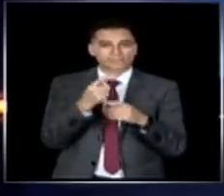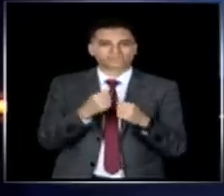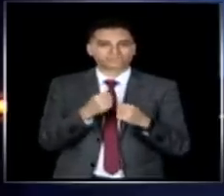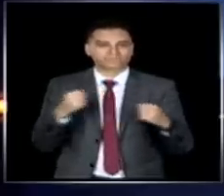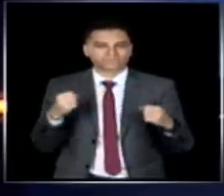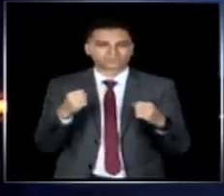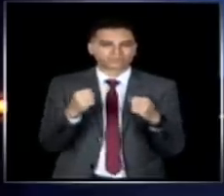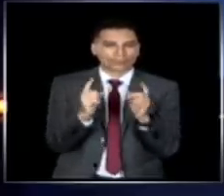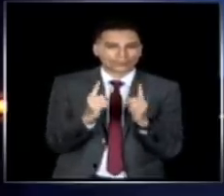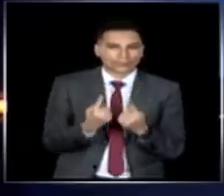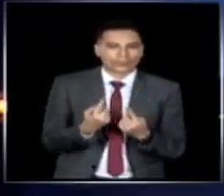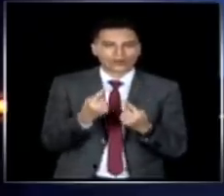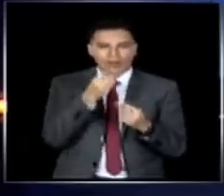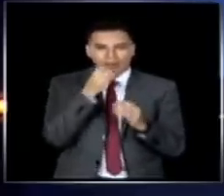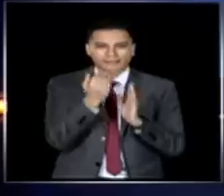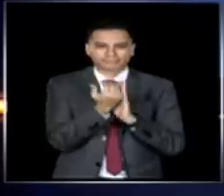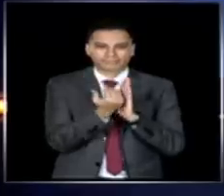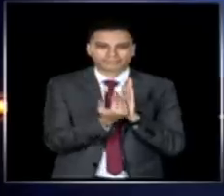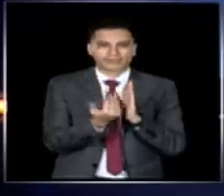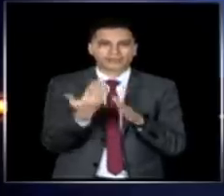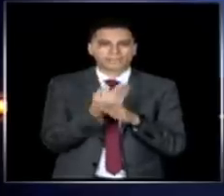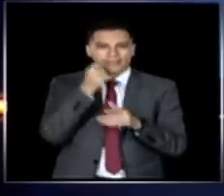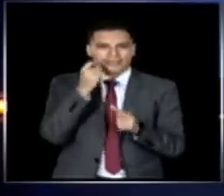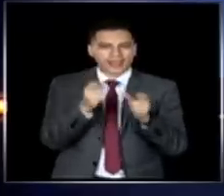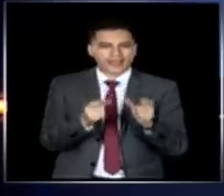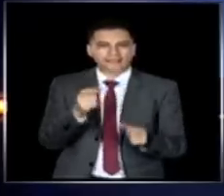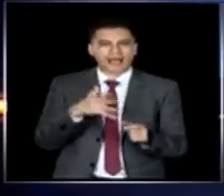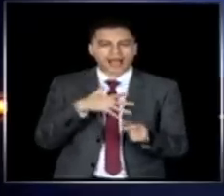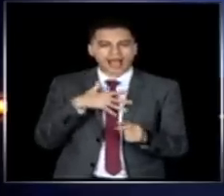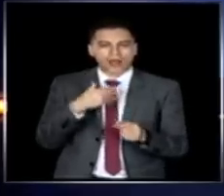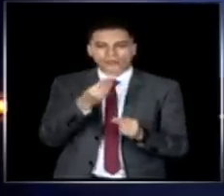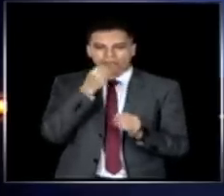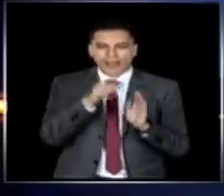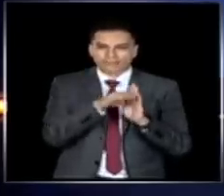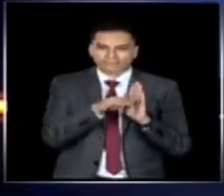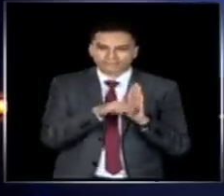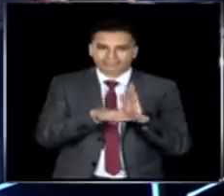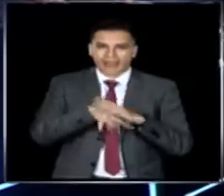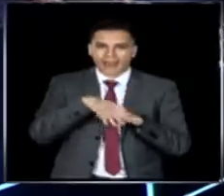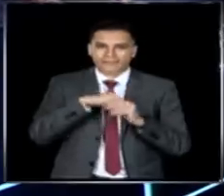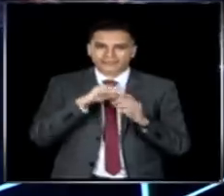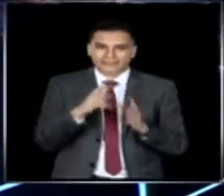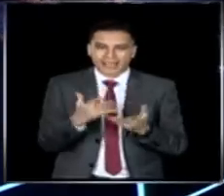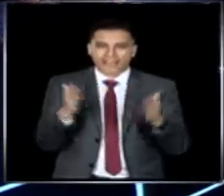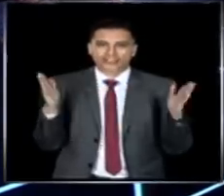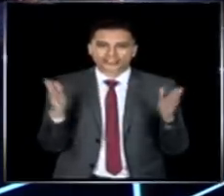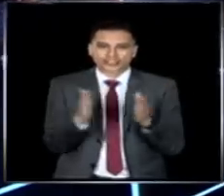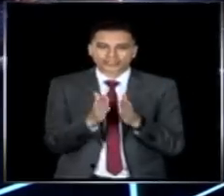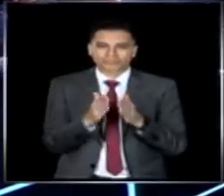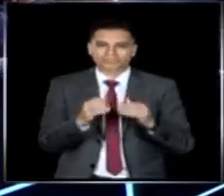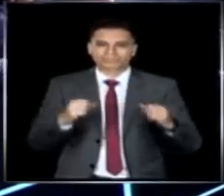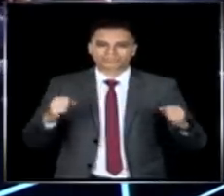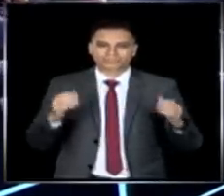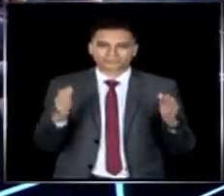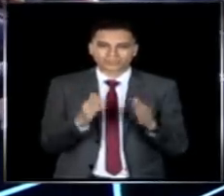مختلفة. يعني زي إيه؟ مثلا اللي بيبقى عايز يمشي على نظام معين، ريجيم ريجيم، وكمان